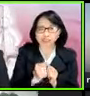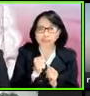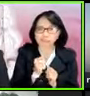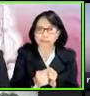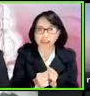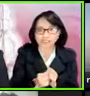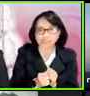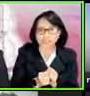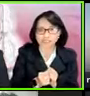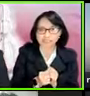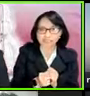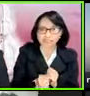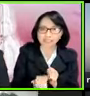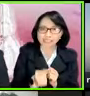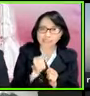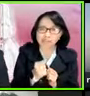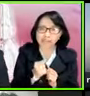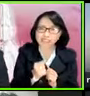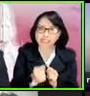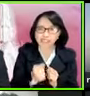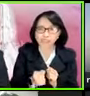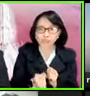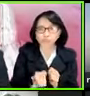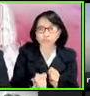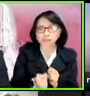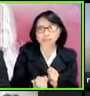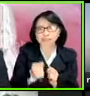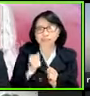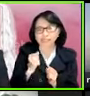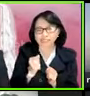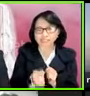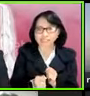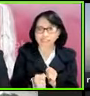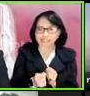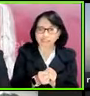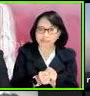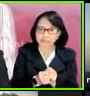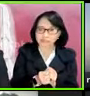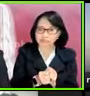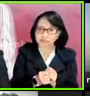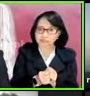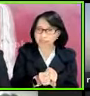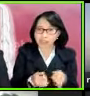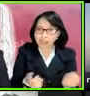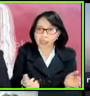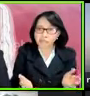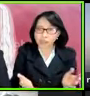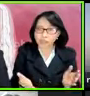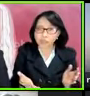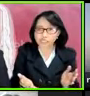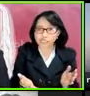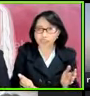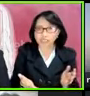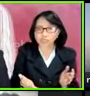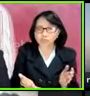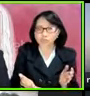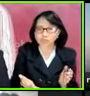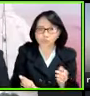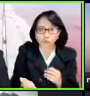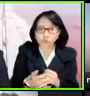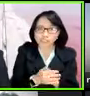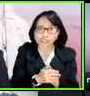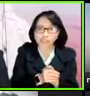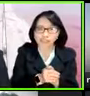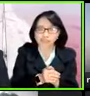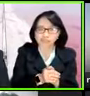itu sangat berani ia semangat sekali untuk memberitakan Injil Apa untungnya hal itu